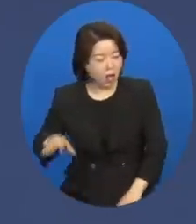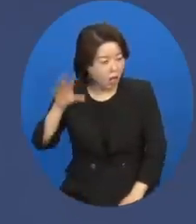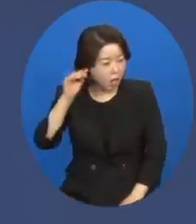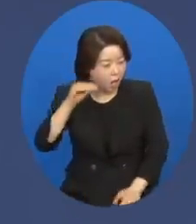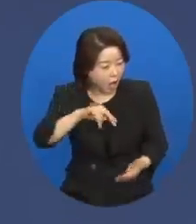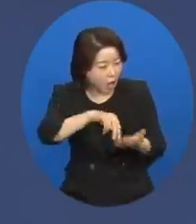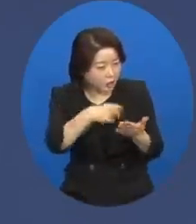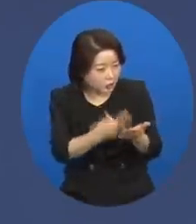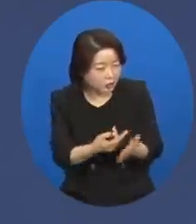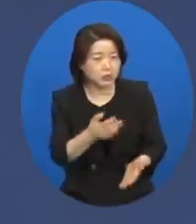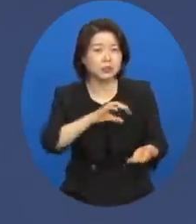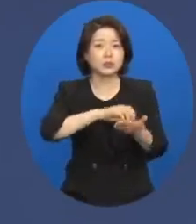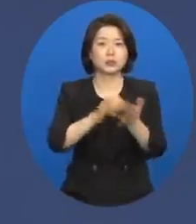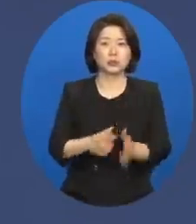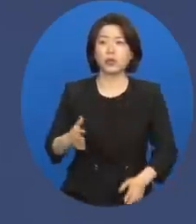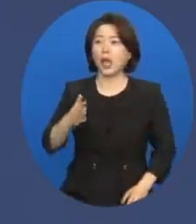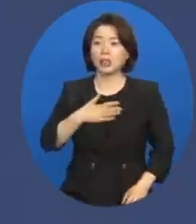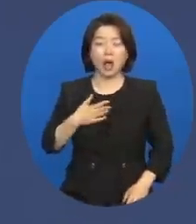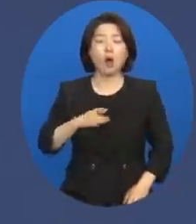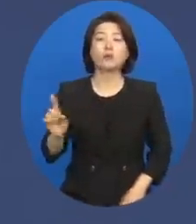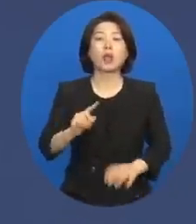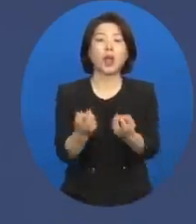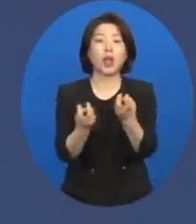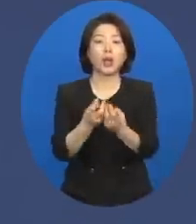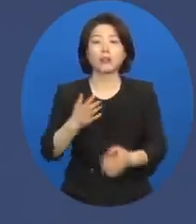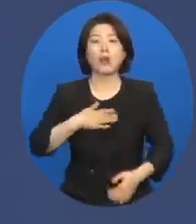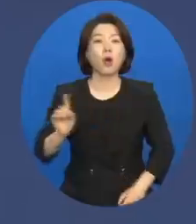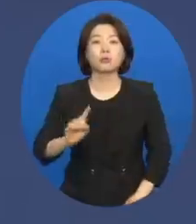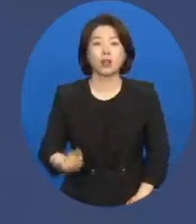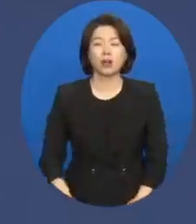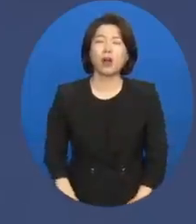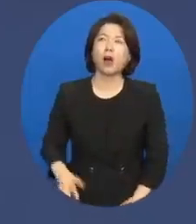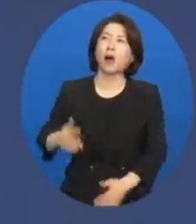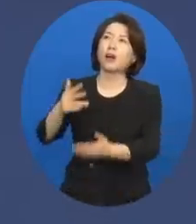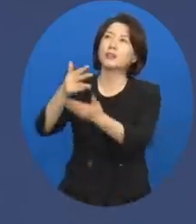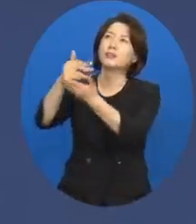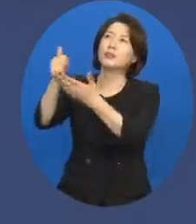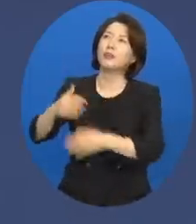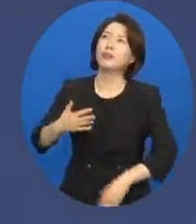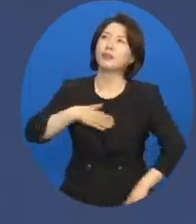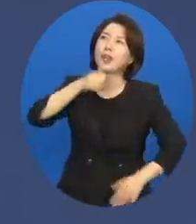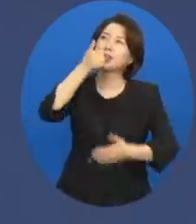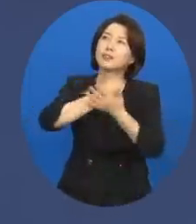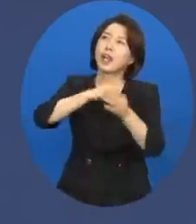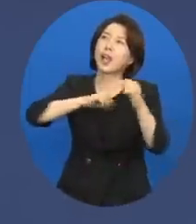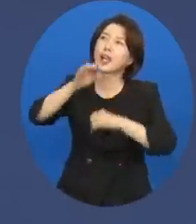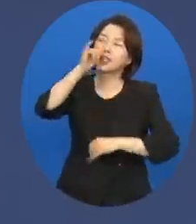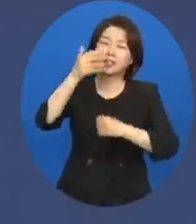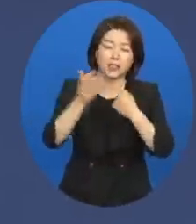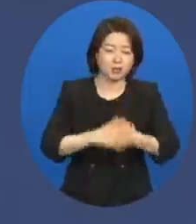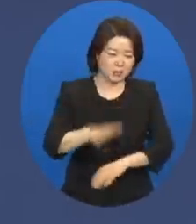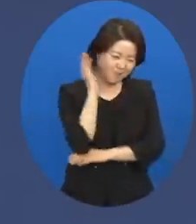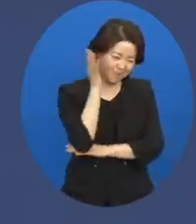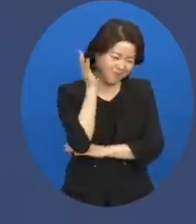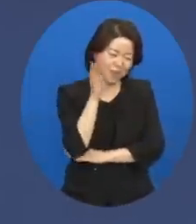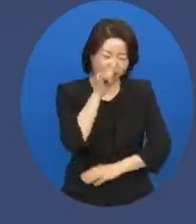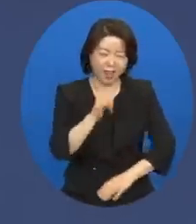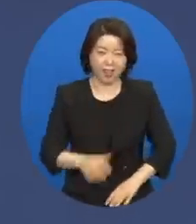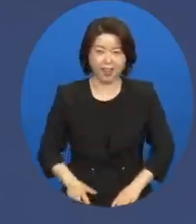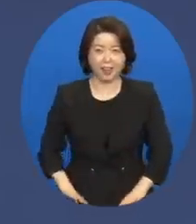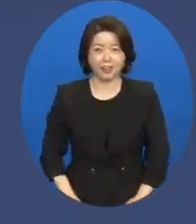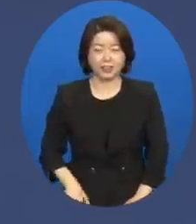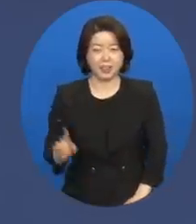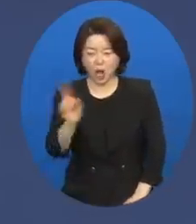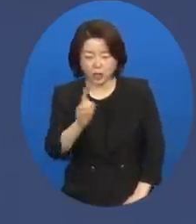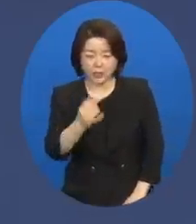쓰러질 정도인데 나는 오죽하겠어요 주여 그래서 어떻게 지은 죄가 있기 때문에 막 그러는데 하여튼 내가 이 하와